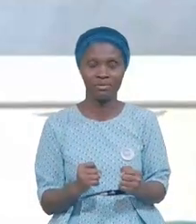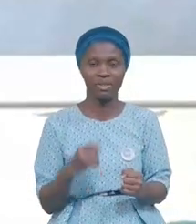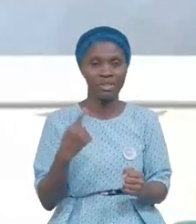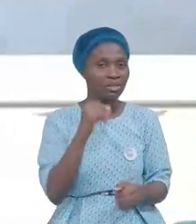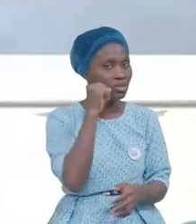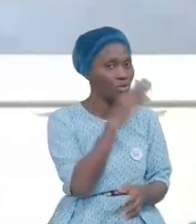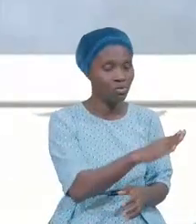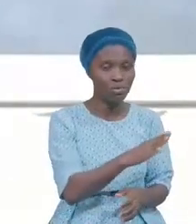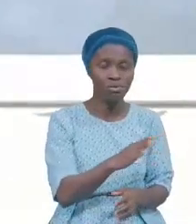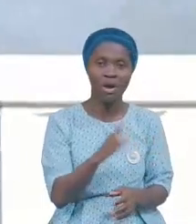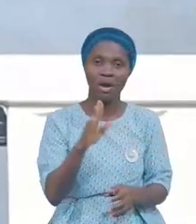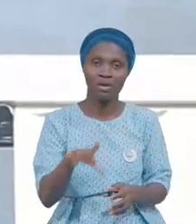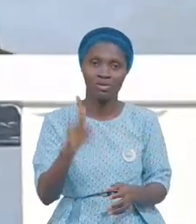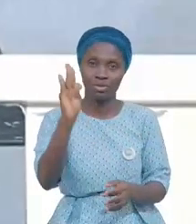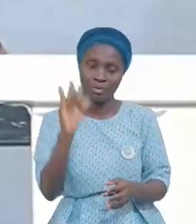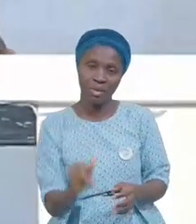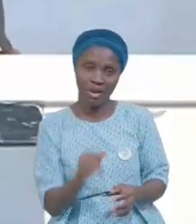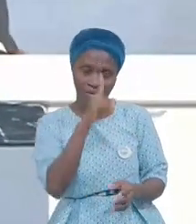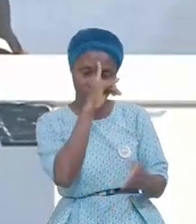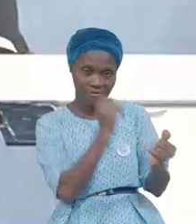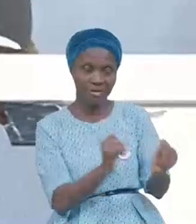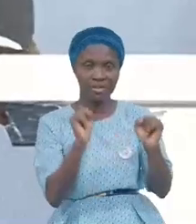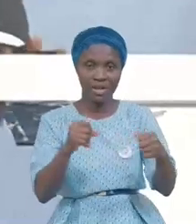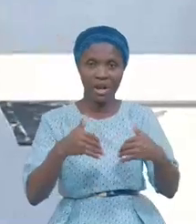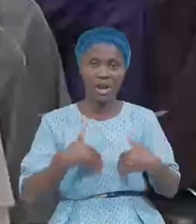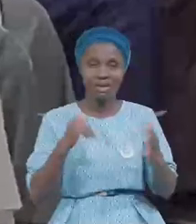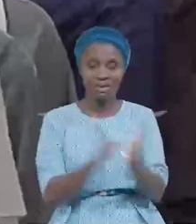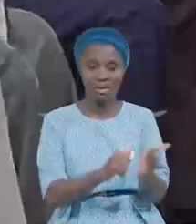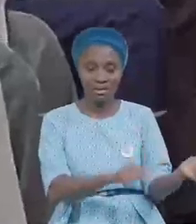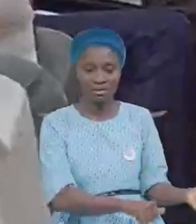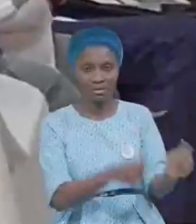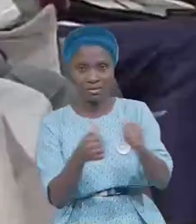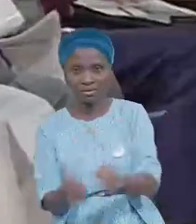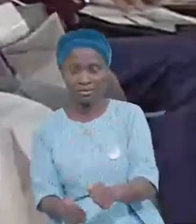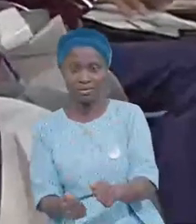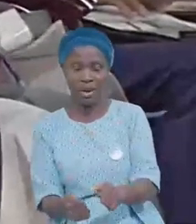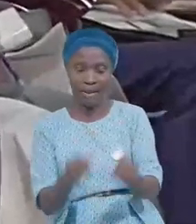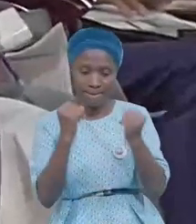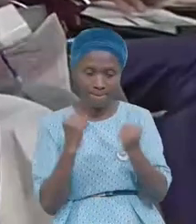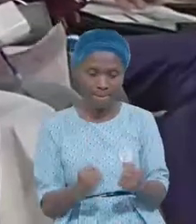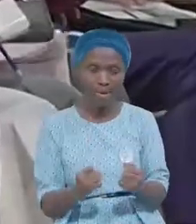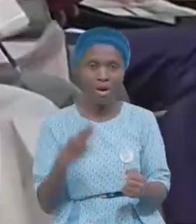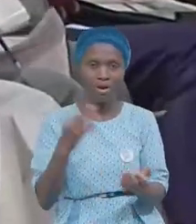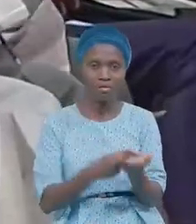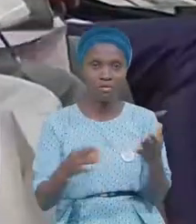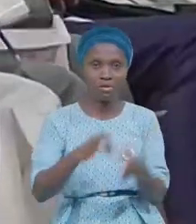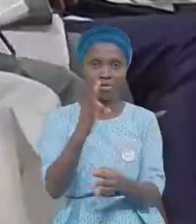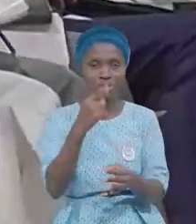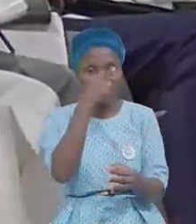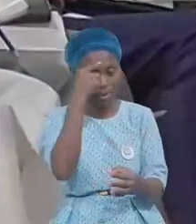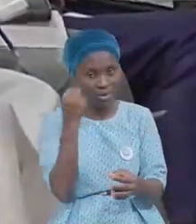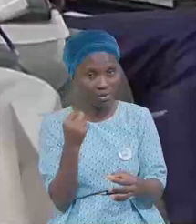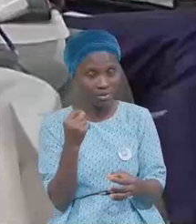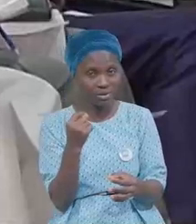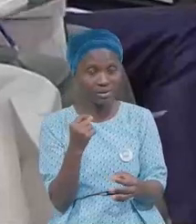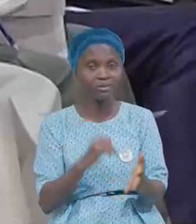La femme également, par la foi, peut avoir cette immersion, ce baptême, cette puissance du Saint-Esprit, parce que c'est